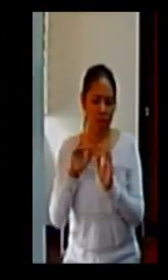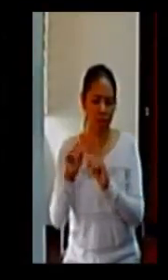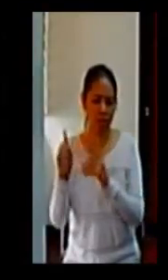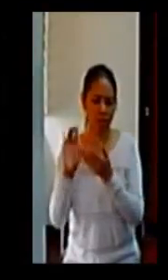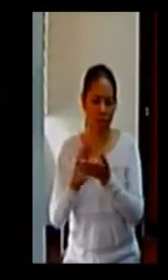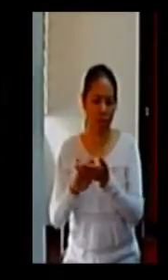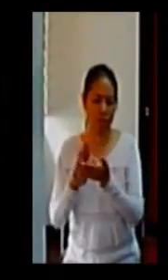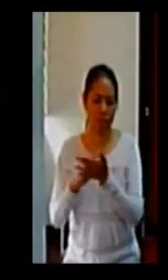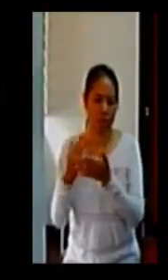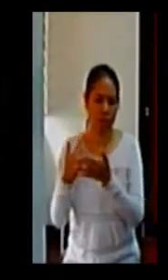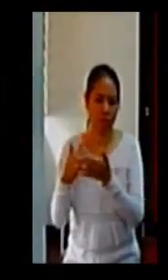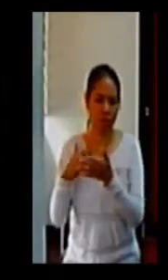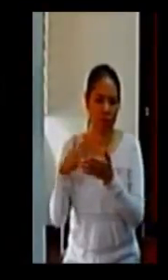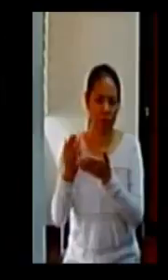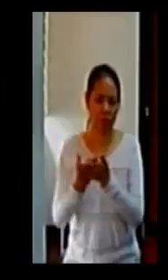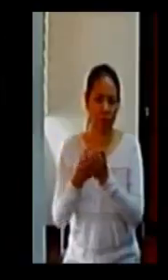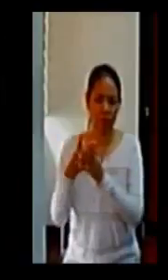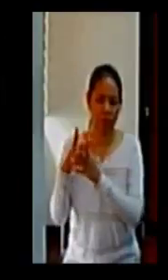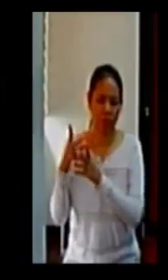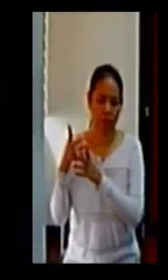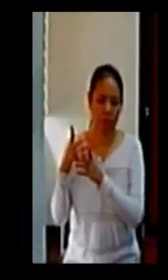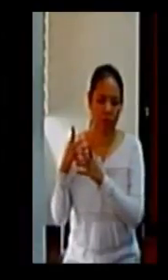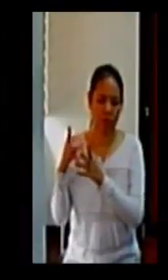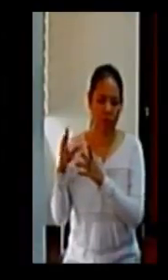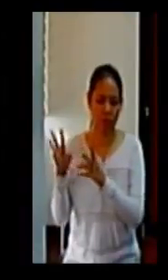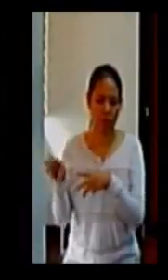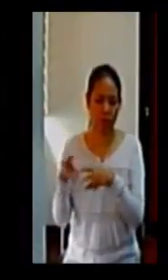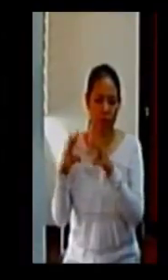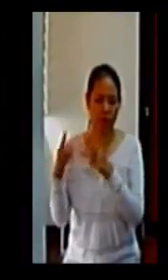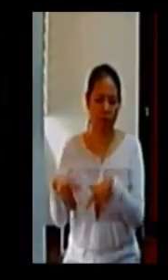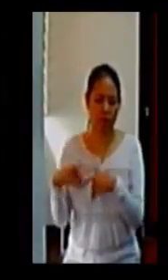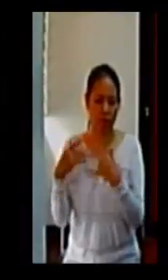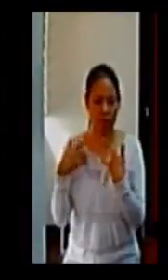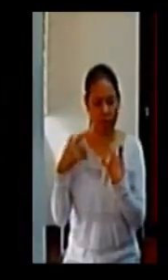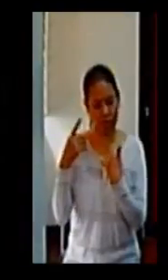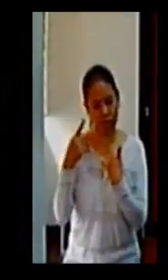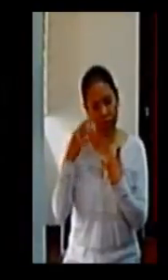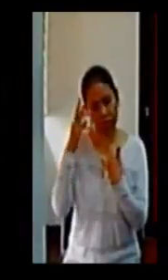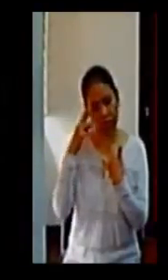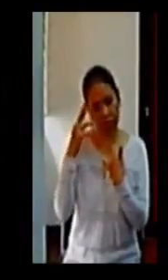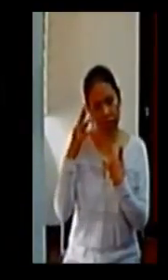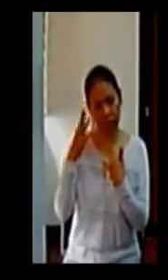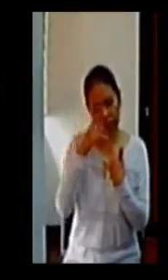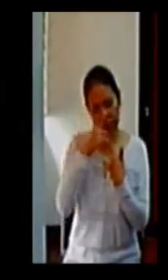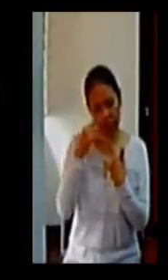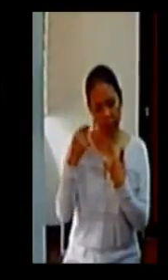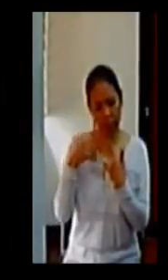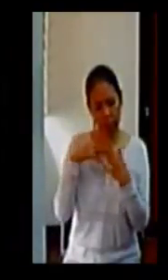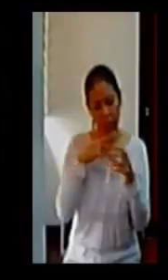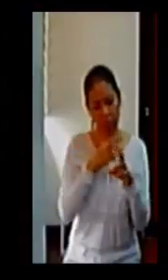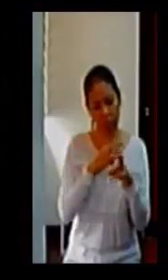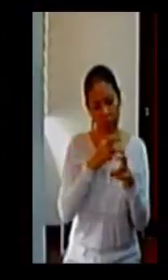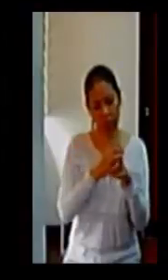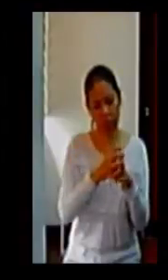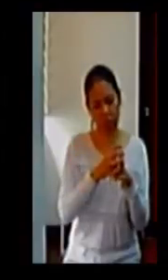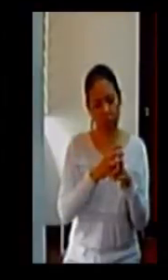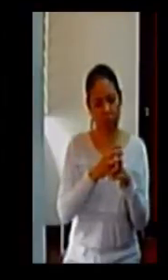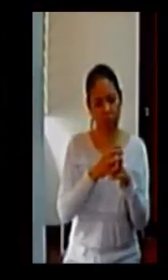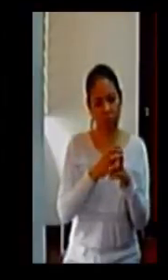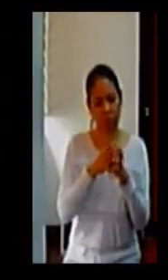magpabagong direksyon sa kanilang mga buhay? Dahil din ba sa hirap na dinudulot